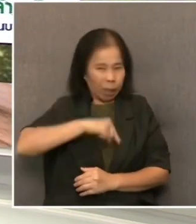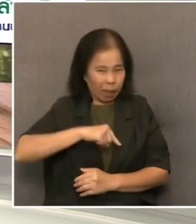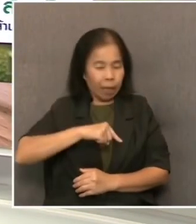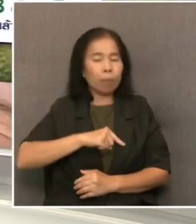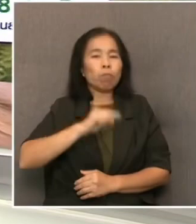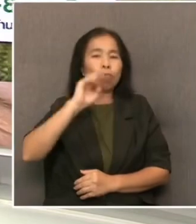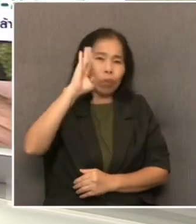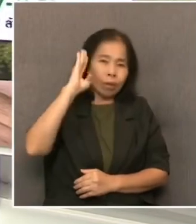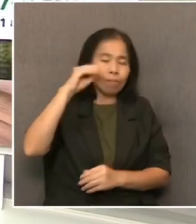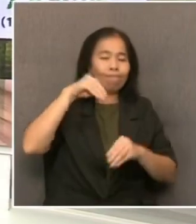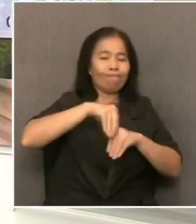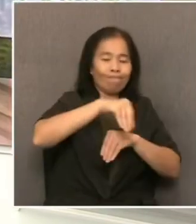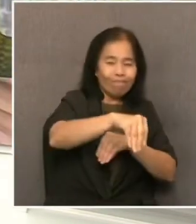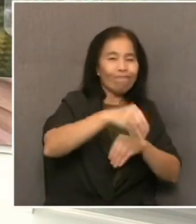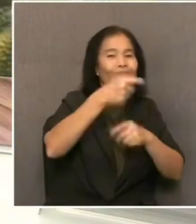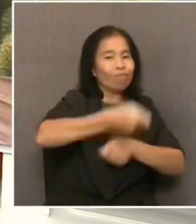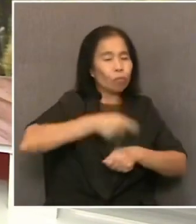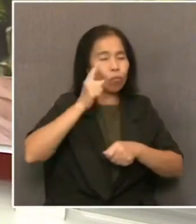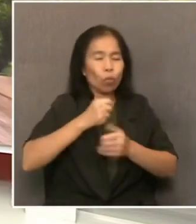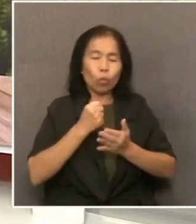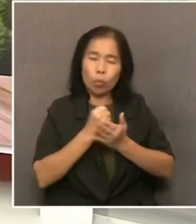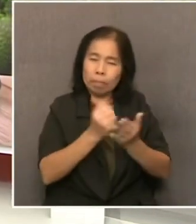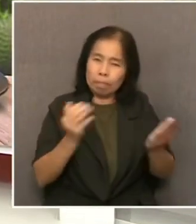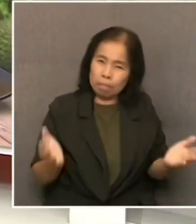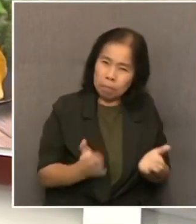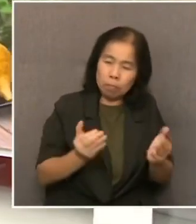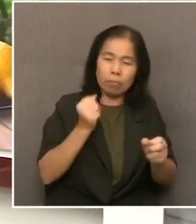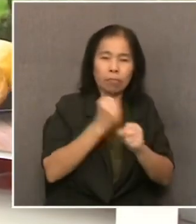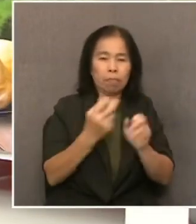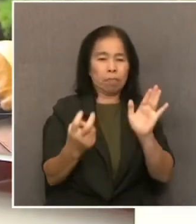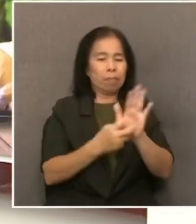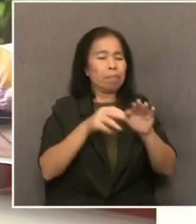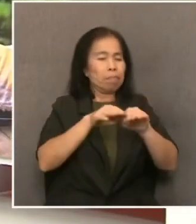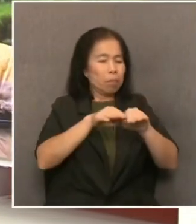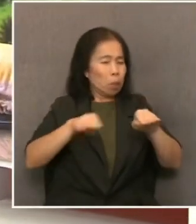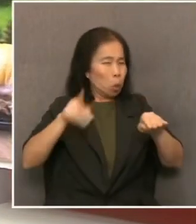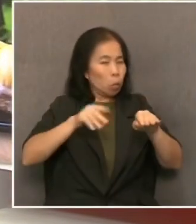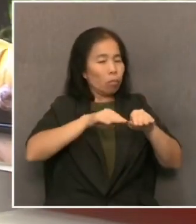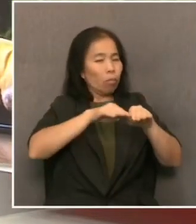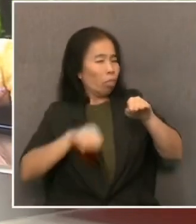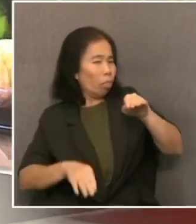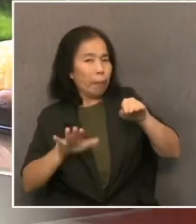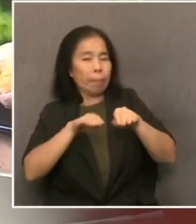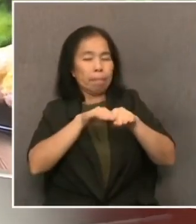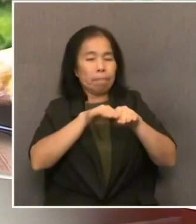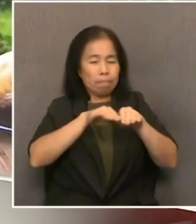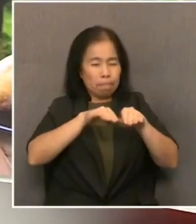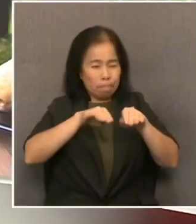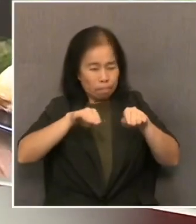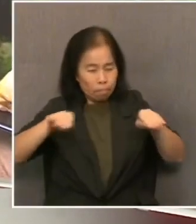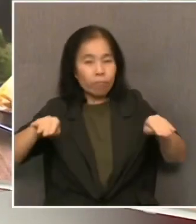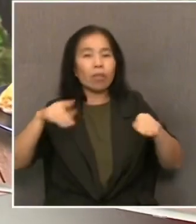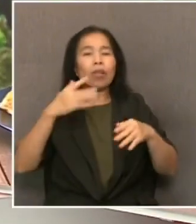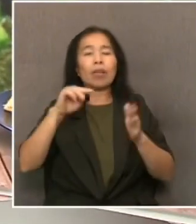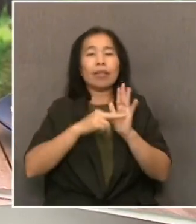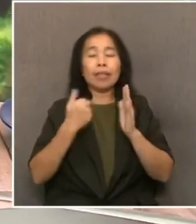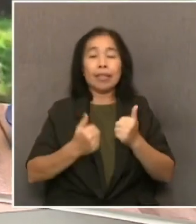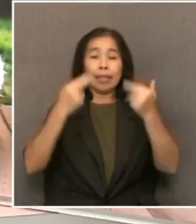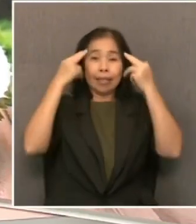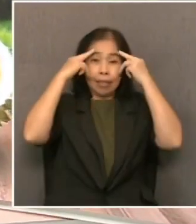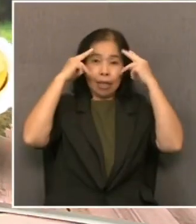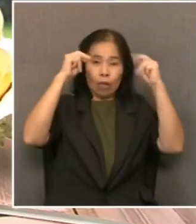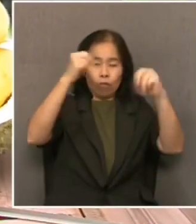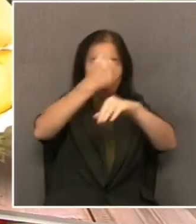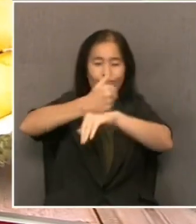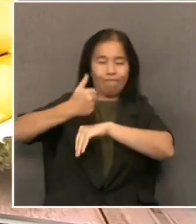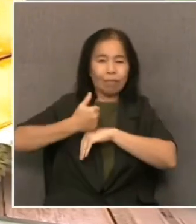รัฐที่ต้องช่วยกันสนับสนุนแล้วก็รักษามาตรฐานนะคะรัฐบาลไทยโดยคณะรัฐมนตรีค่ะก็เลยมีการล่าสุด